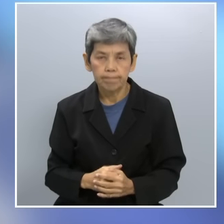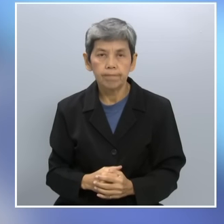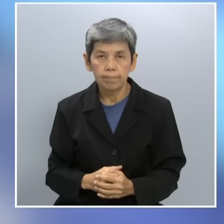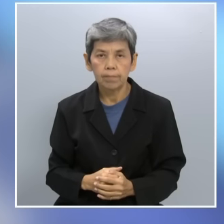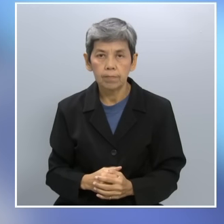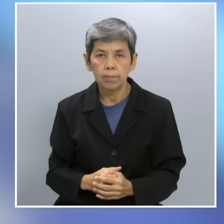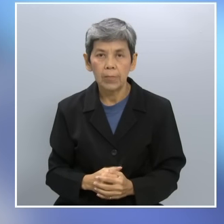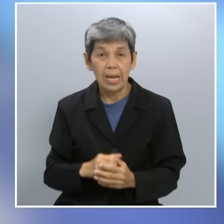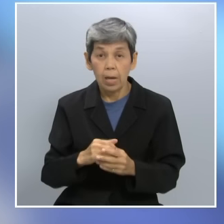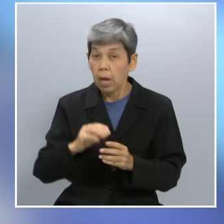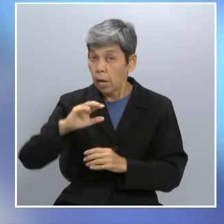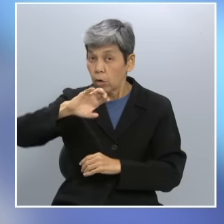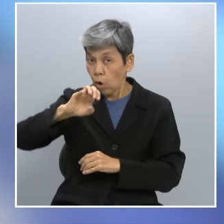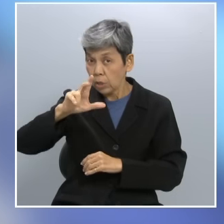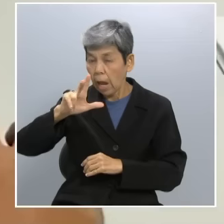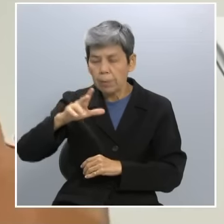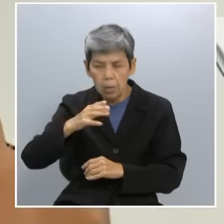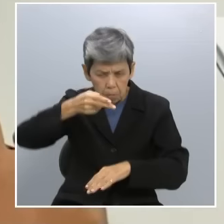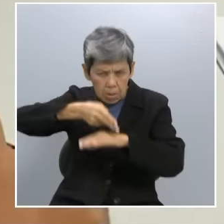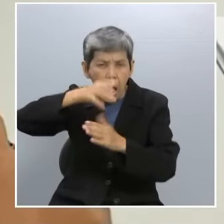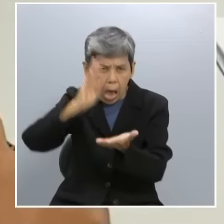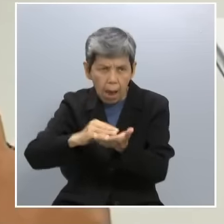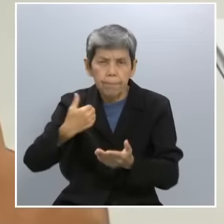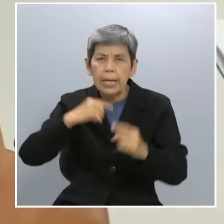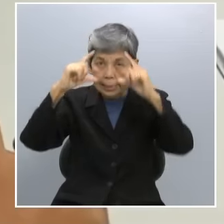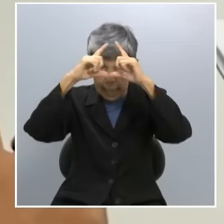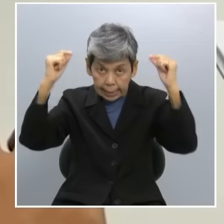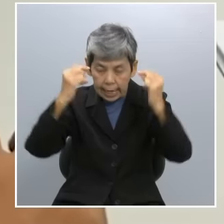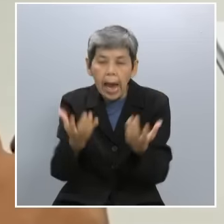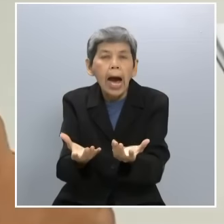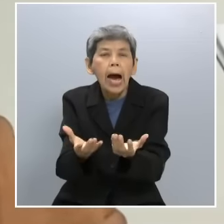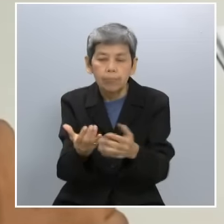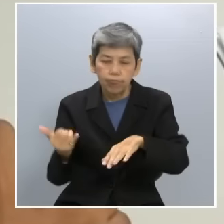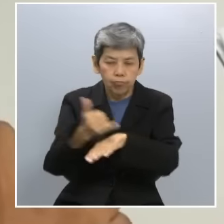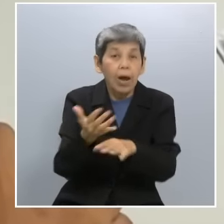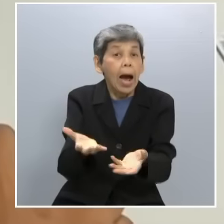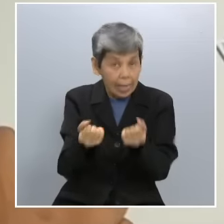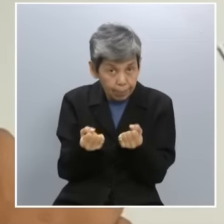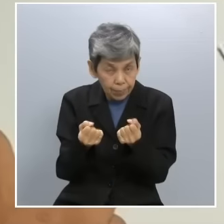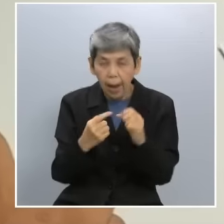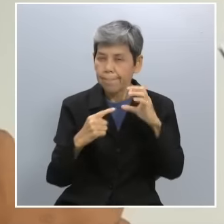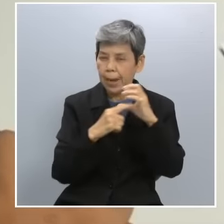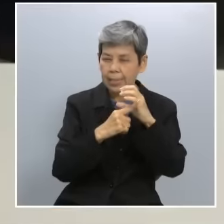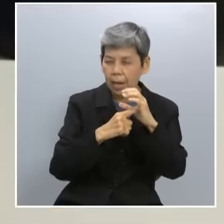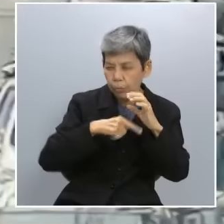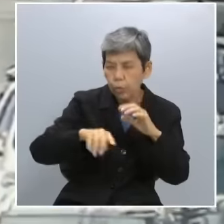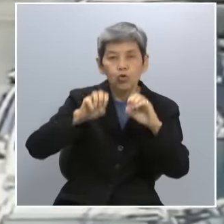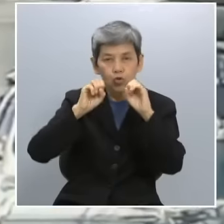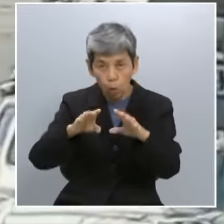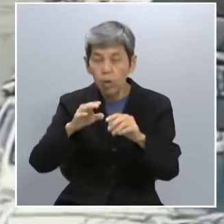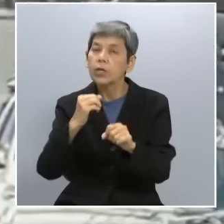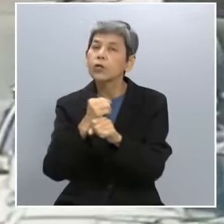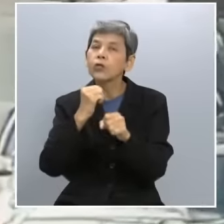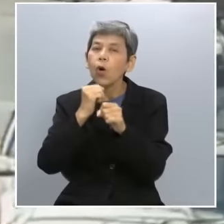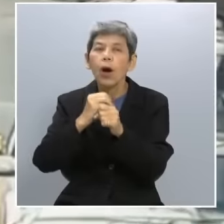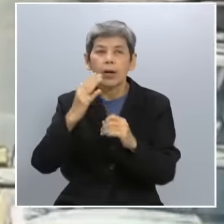ครับทีมข่าวได้ภาพกล้องจรปิดนะคะจะเป็นภาพของแท็กซี่ที่รับผู้ต้องสงสัยค่ะจากพัทยาไปส่งที่หัวหินเป็น